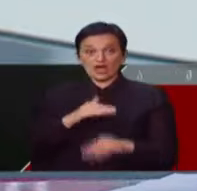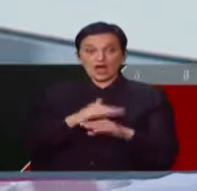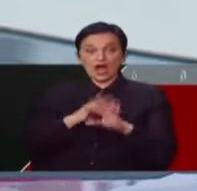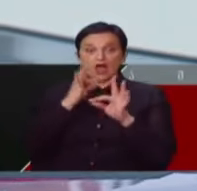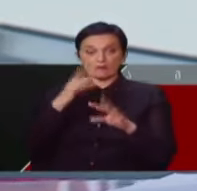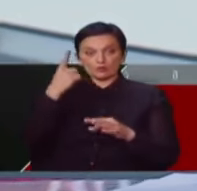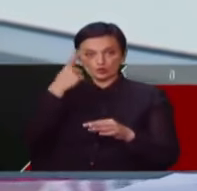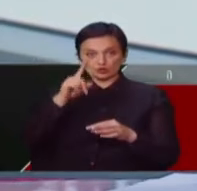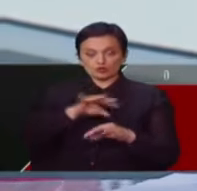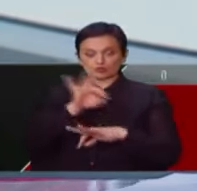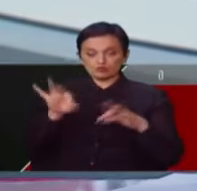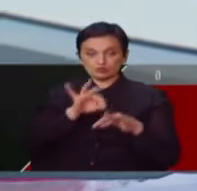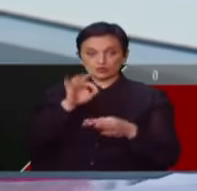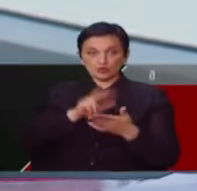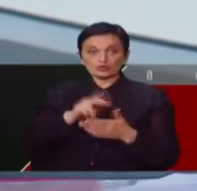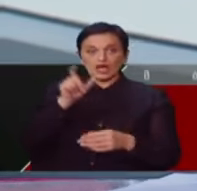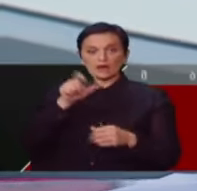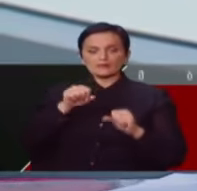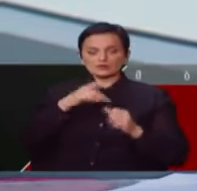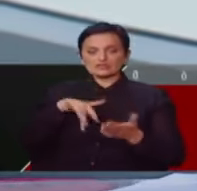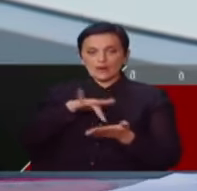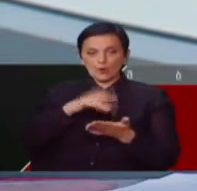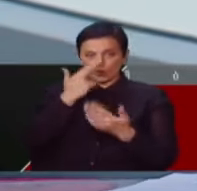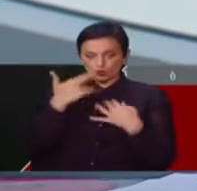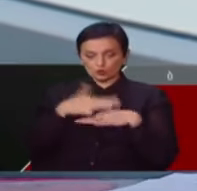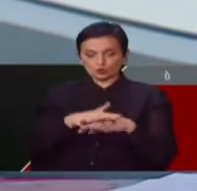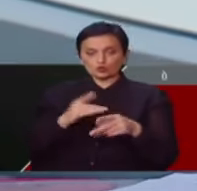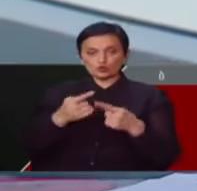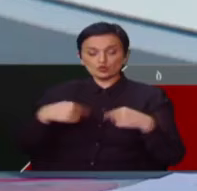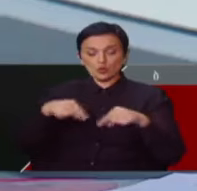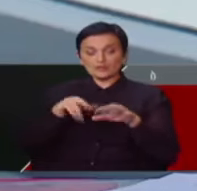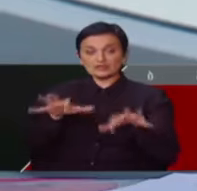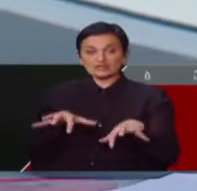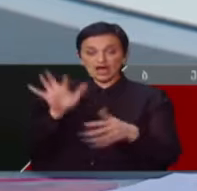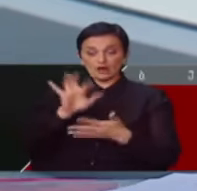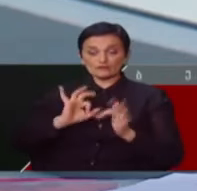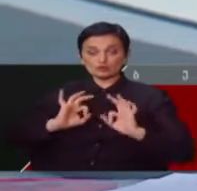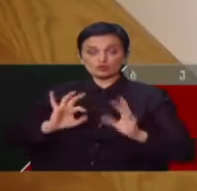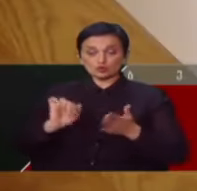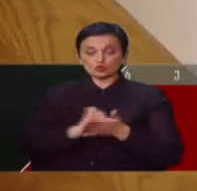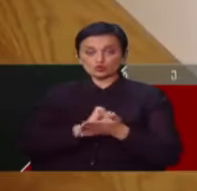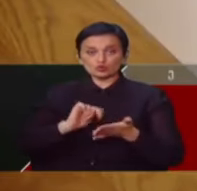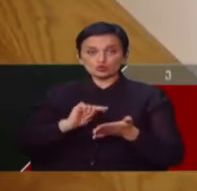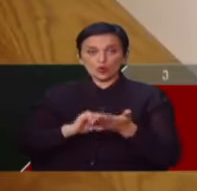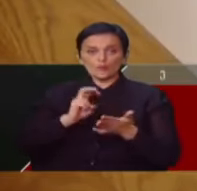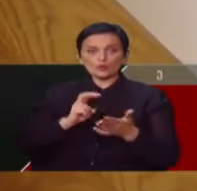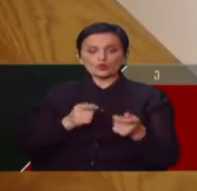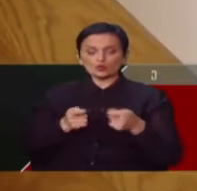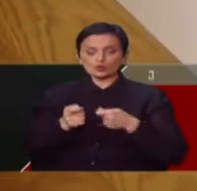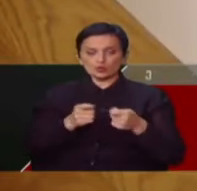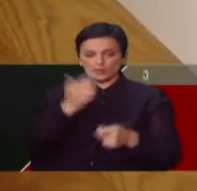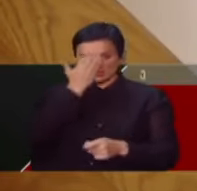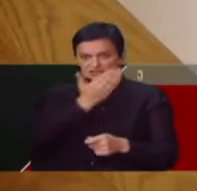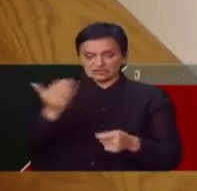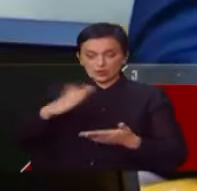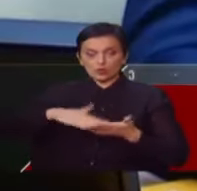პროექტი დაინიცირა. პარლამენტის ადამიანის უფლებათა დაცვის და სამოქალაქო ინტეგრაციის კომიტეტის თავმჯდომარის განცხადებით, დოკუმენტი ჰუმანიზმის პრინციპებსა და